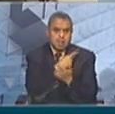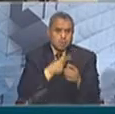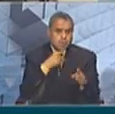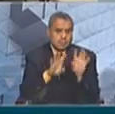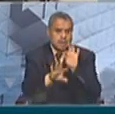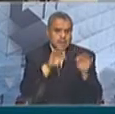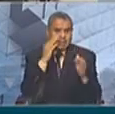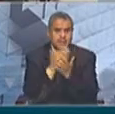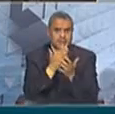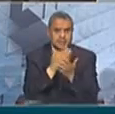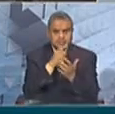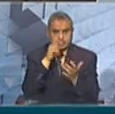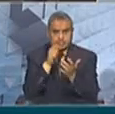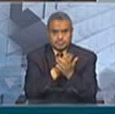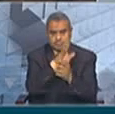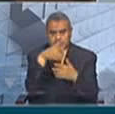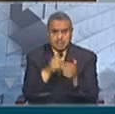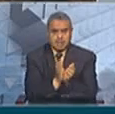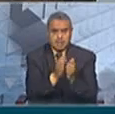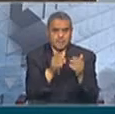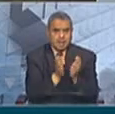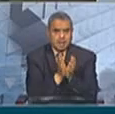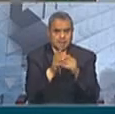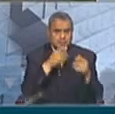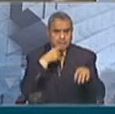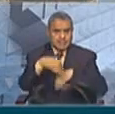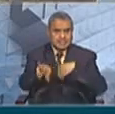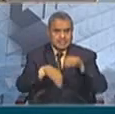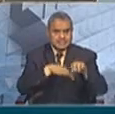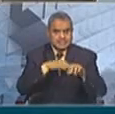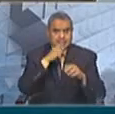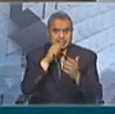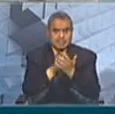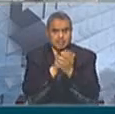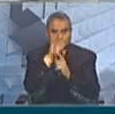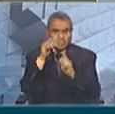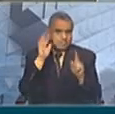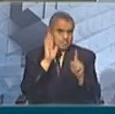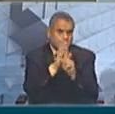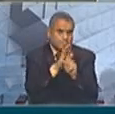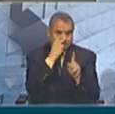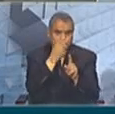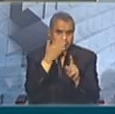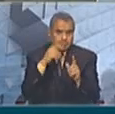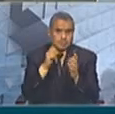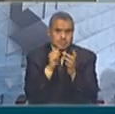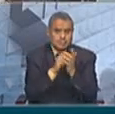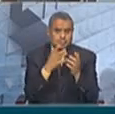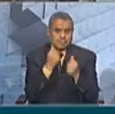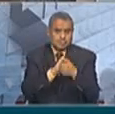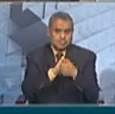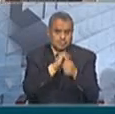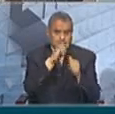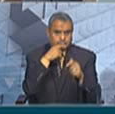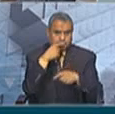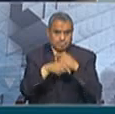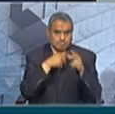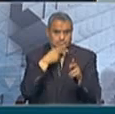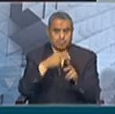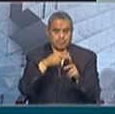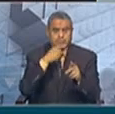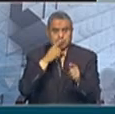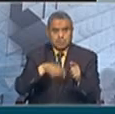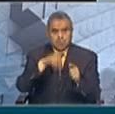الانتخابات كل القوى السياسية أعلنت تأييدها لتكليف رئيس الدياب المعتزل